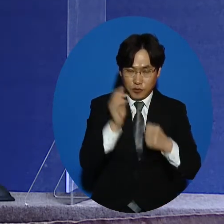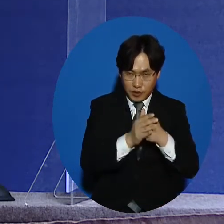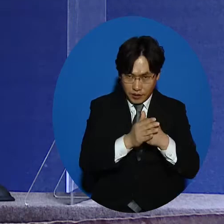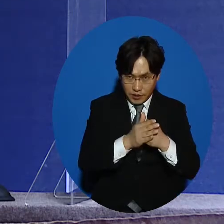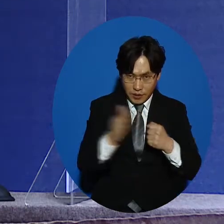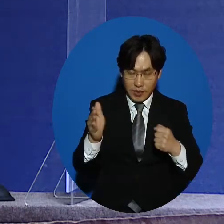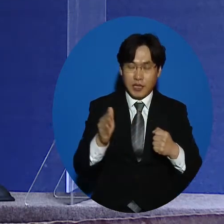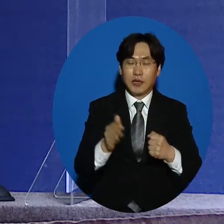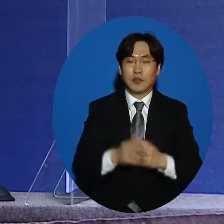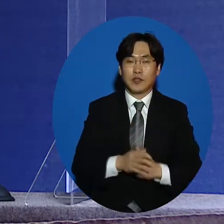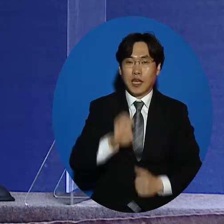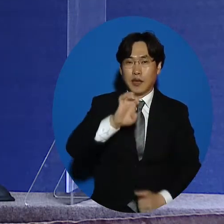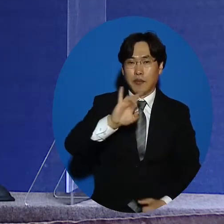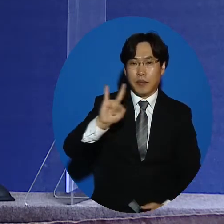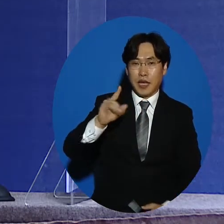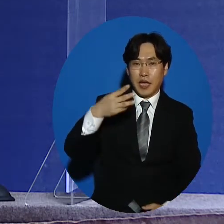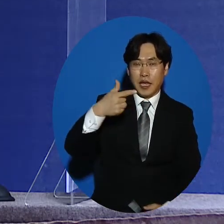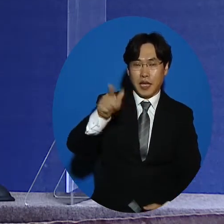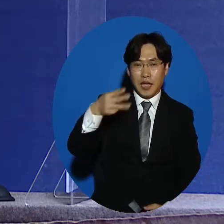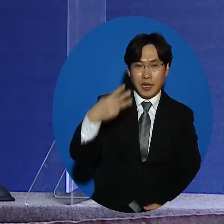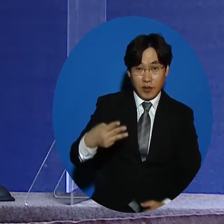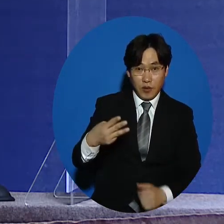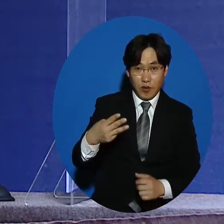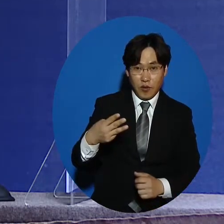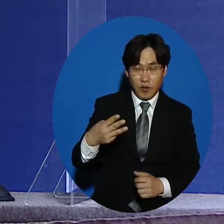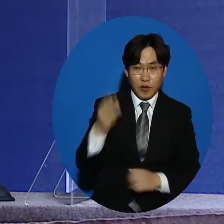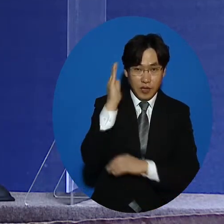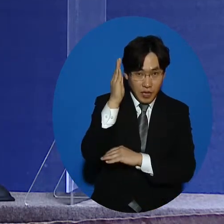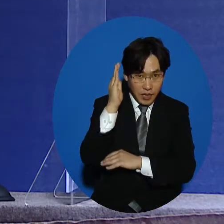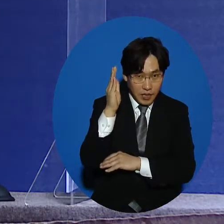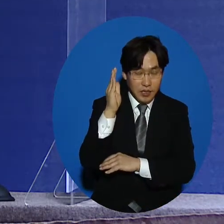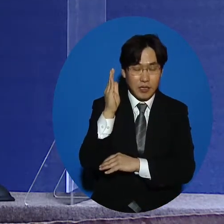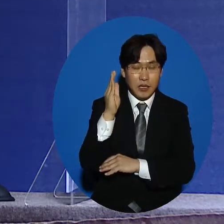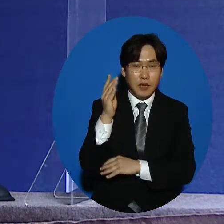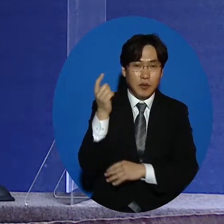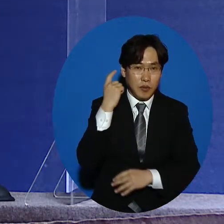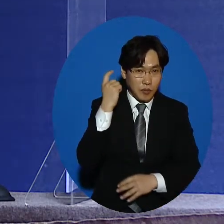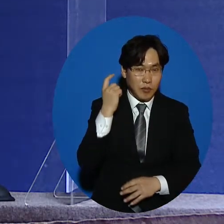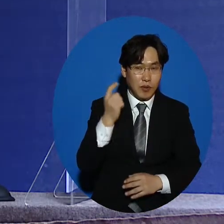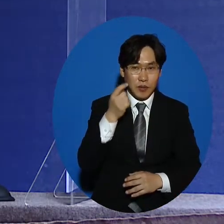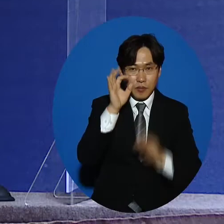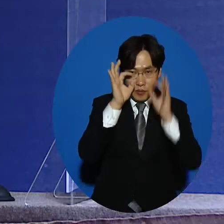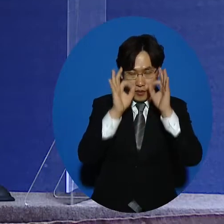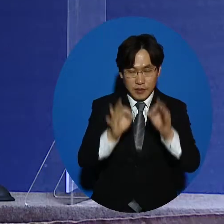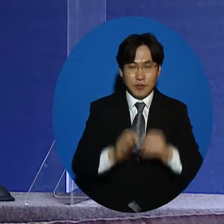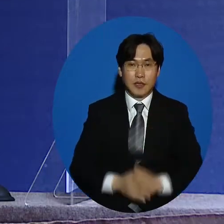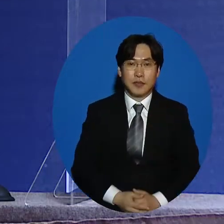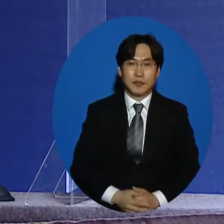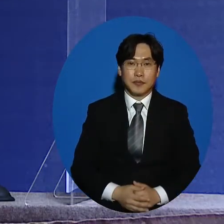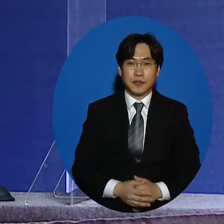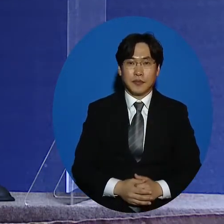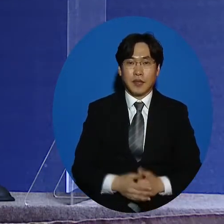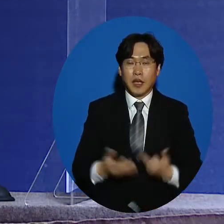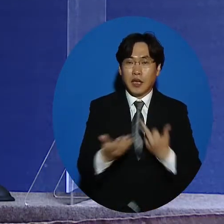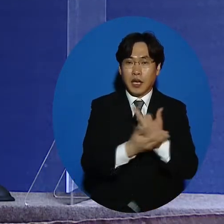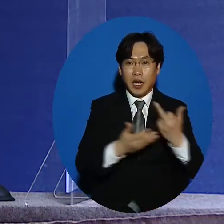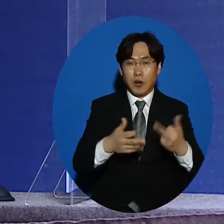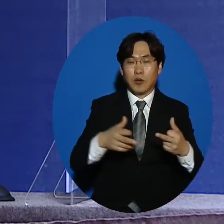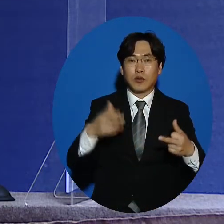다음으로 넘어가겠습니다. 다음 순서 우리 임향숙 그 강원도 지적발달 장애인 복지협회 사무처장님이